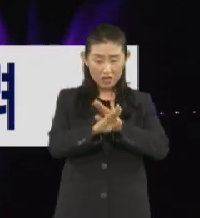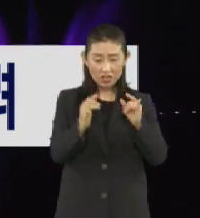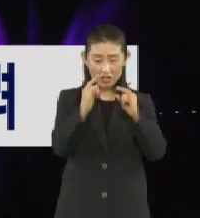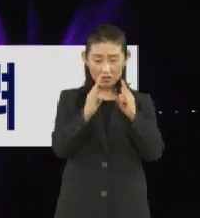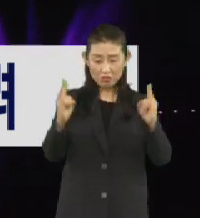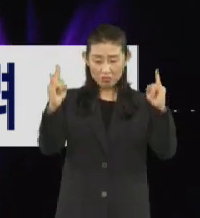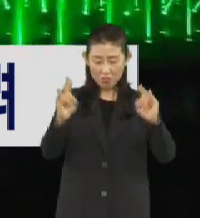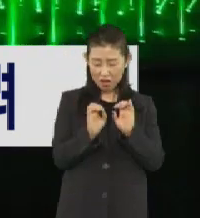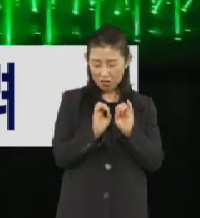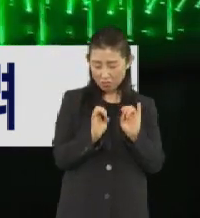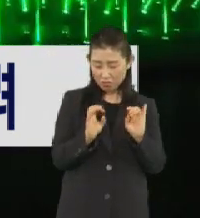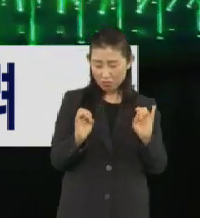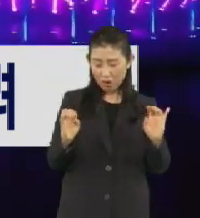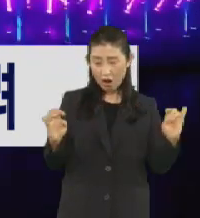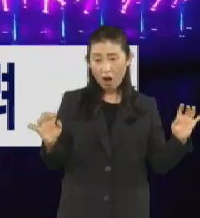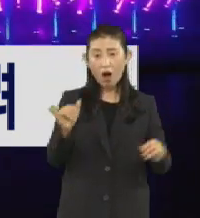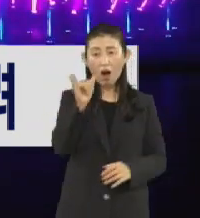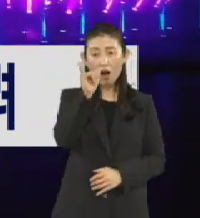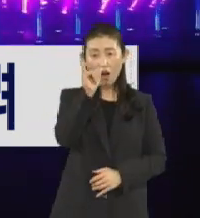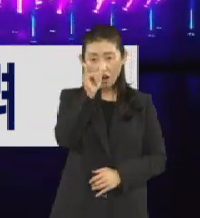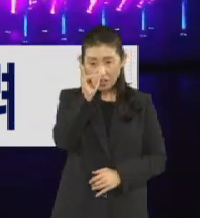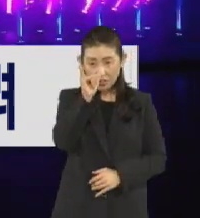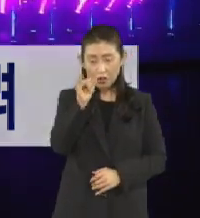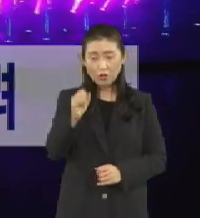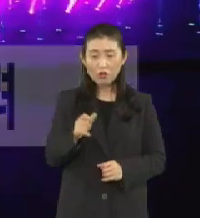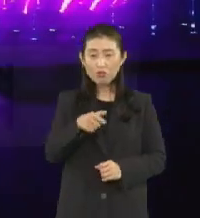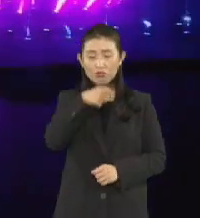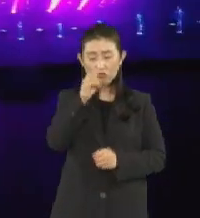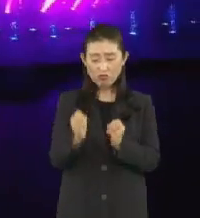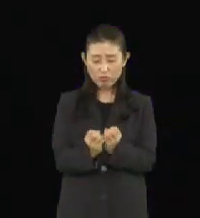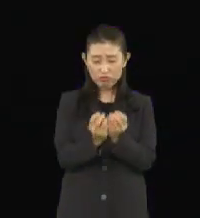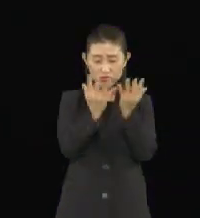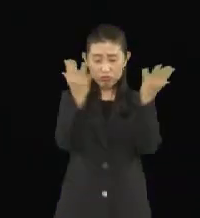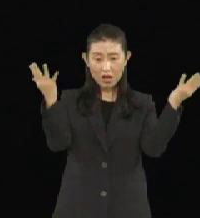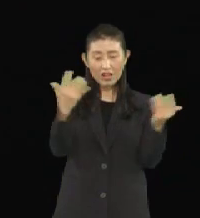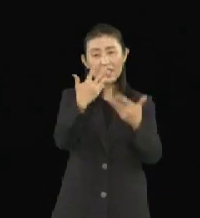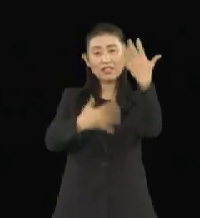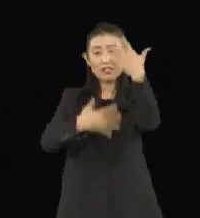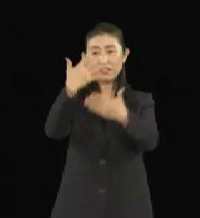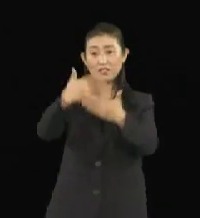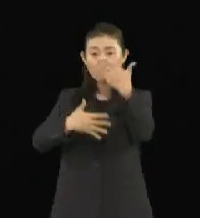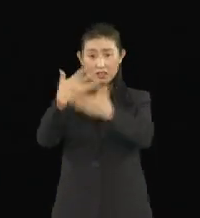개의 LED 등이 스크린 역할을 하는 미디어 파사드와 워터